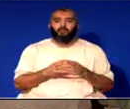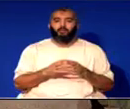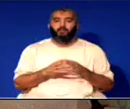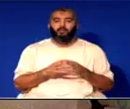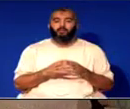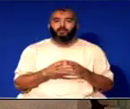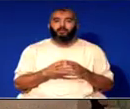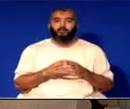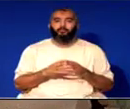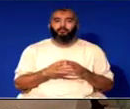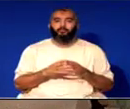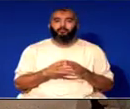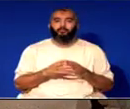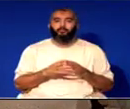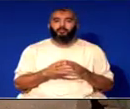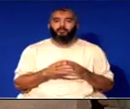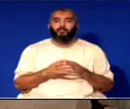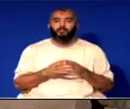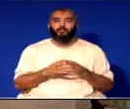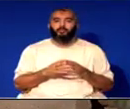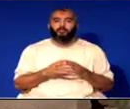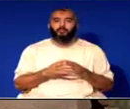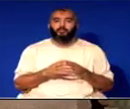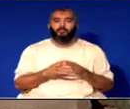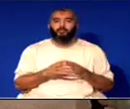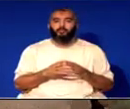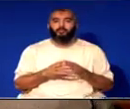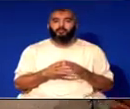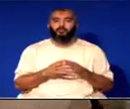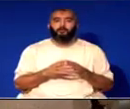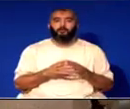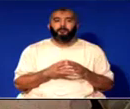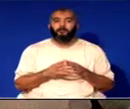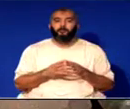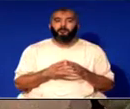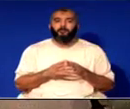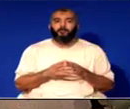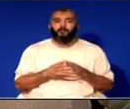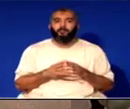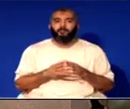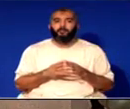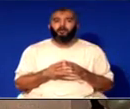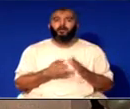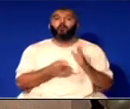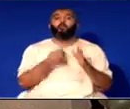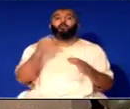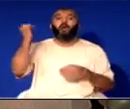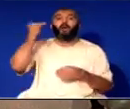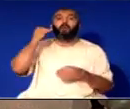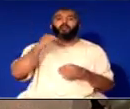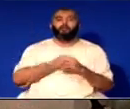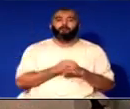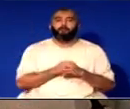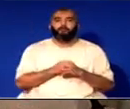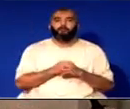الفقهية والفتاوى. نعم أخي يونس، من معنا على الخط؟ إذن بإمكانكم مشاهدين